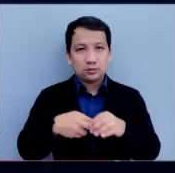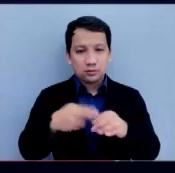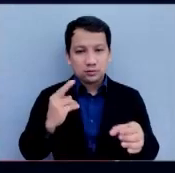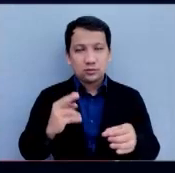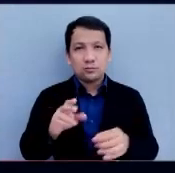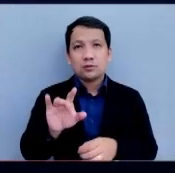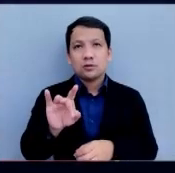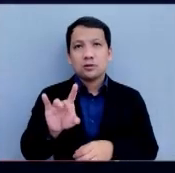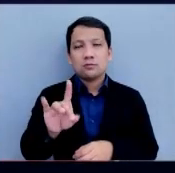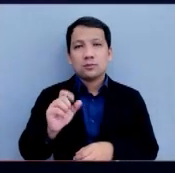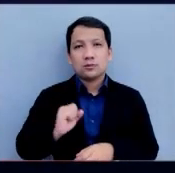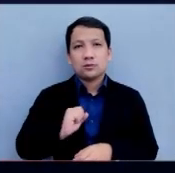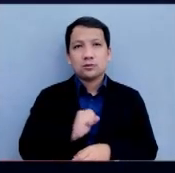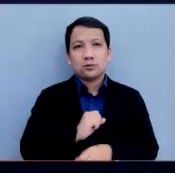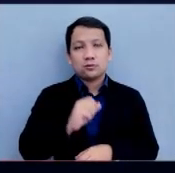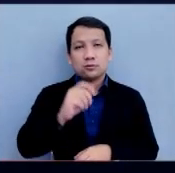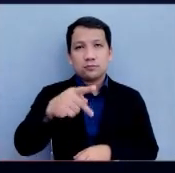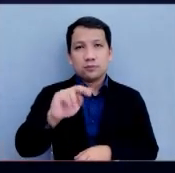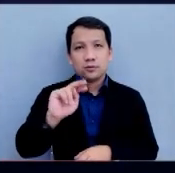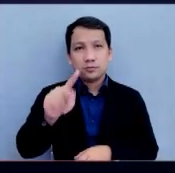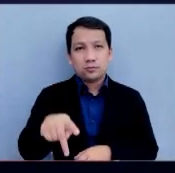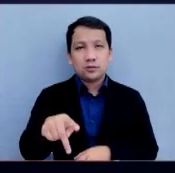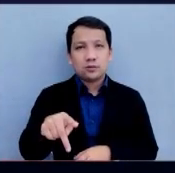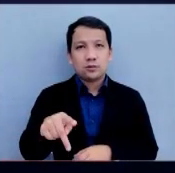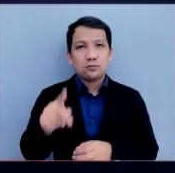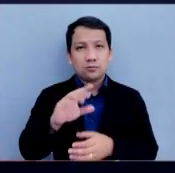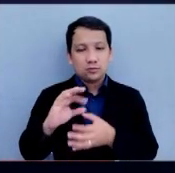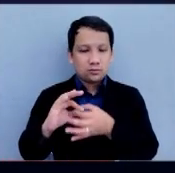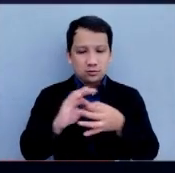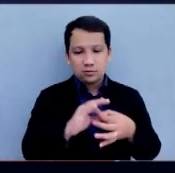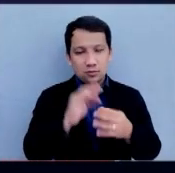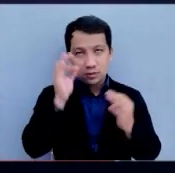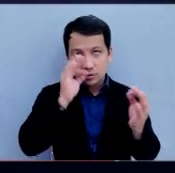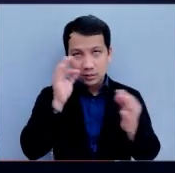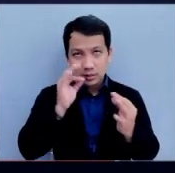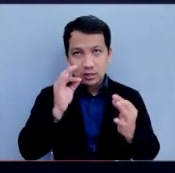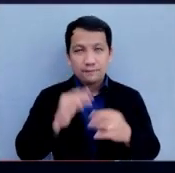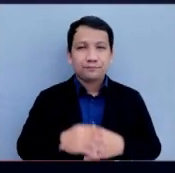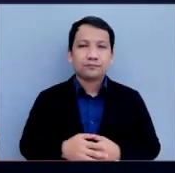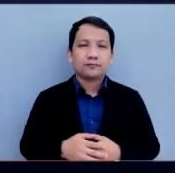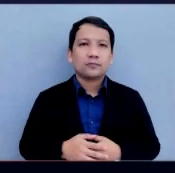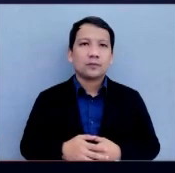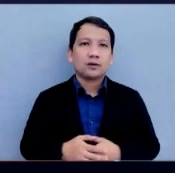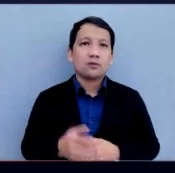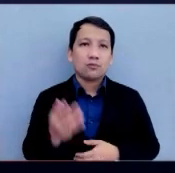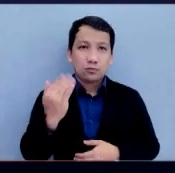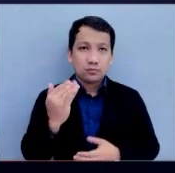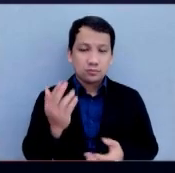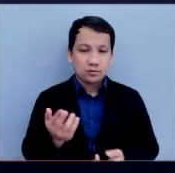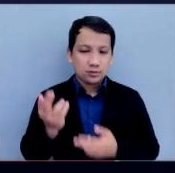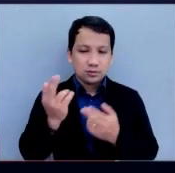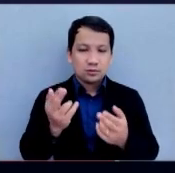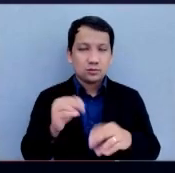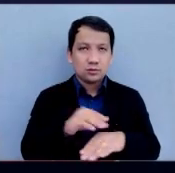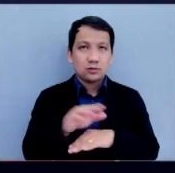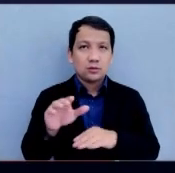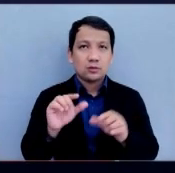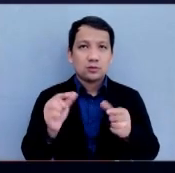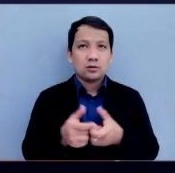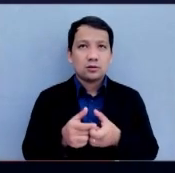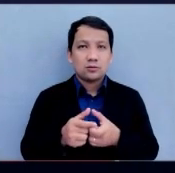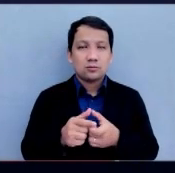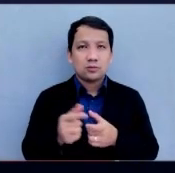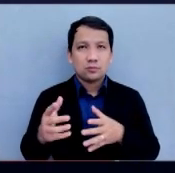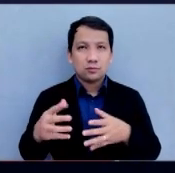18 opisyal ng Philippine National Police na umano'y sangkot sa illegal na droga. Yan ay matapos i-rekomenda ng Advisory Committee sa Pangulo na